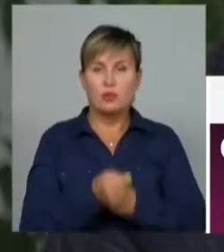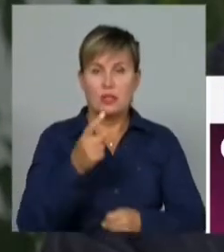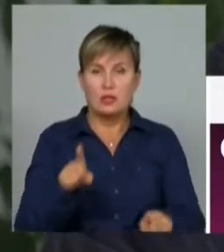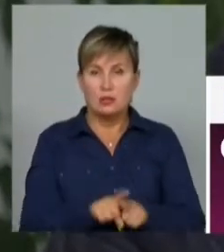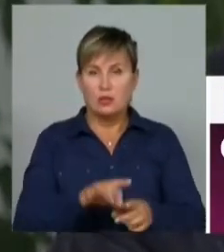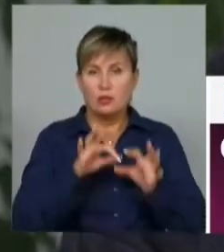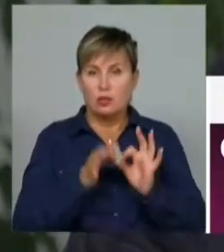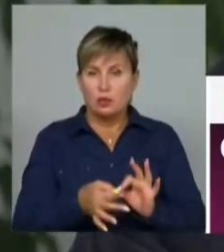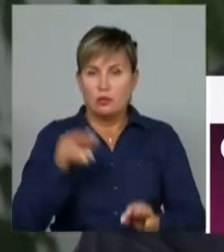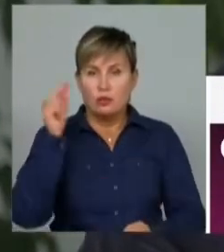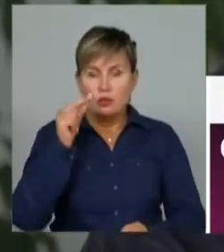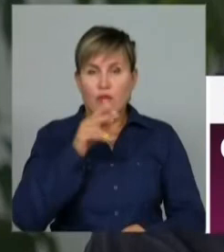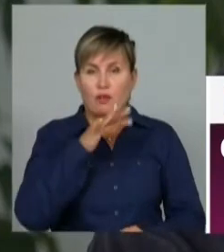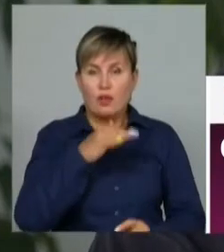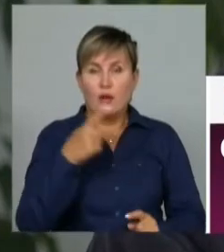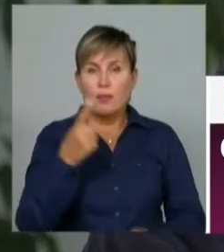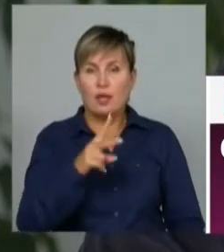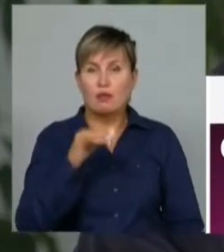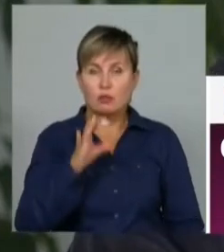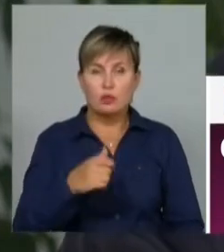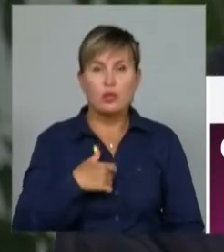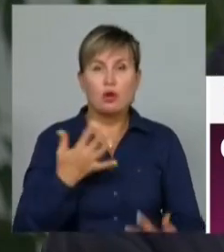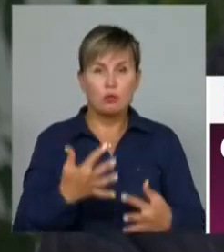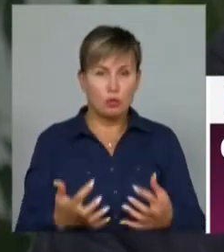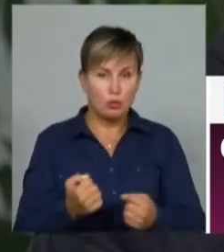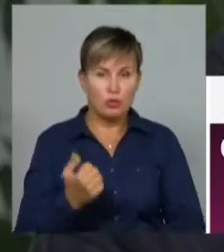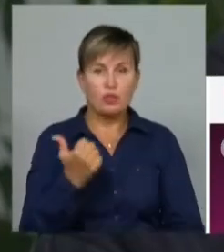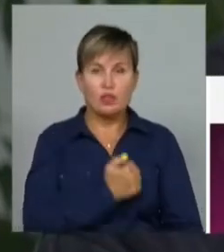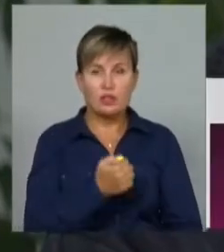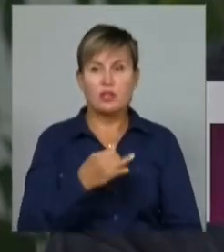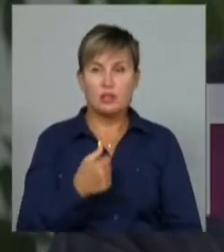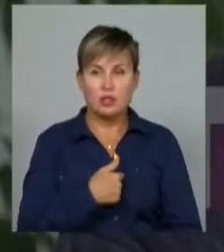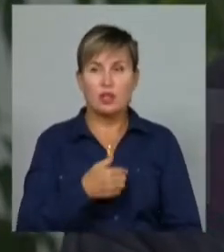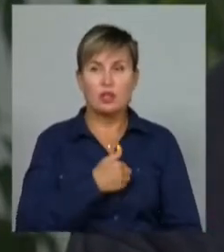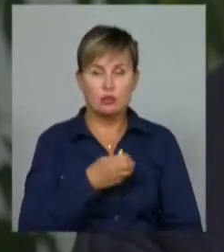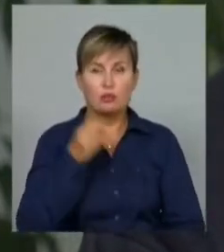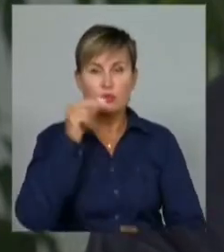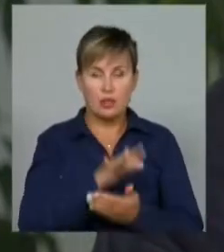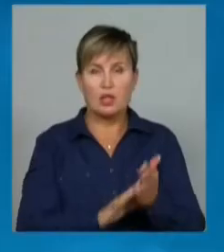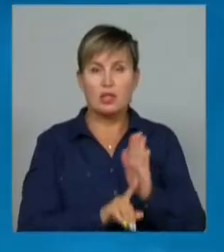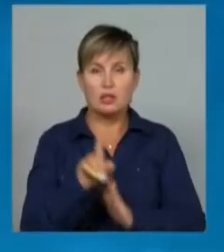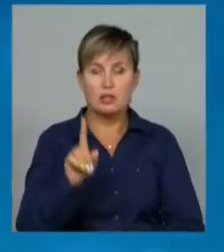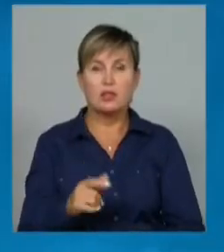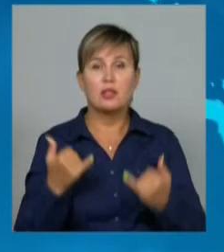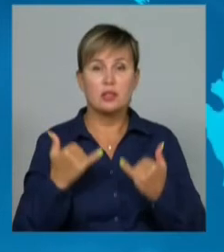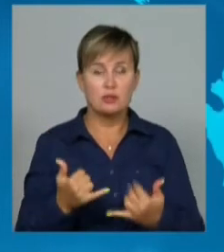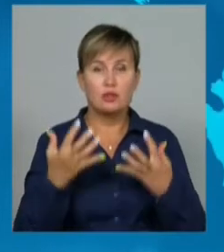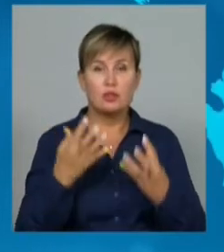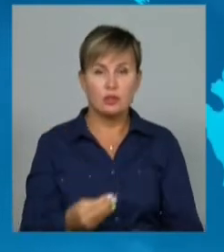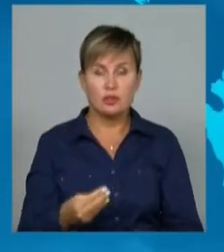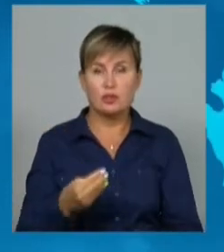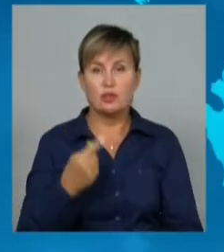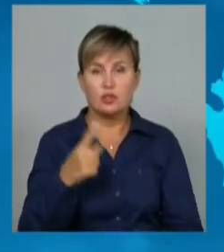сложностями в учебе во время первого курса я уже получил вакцину и мне не терпится приступить к учёбе на сегодняшний день почти